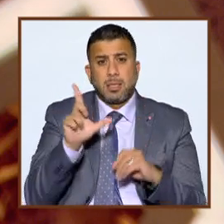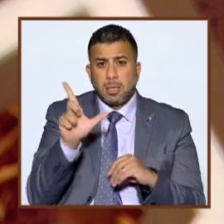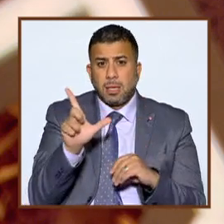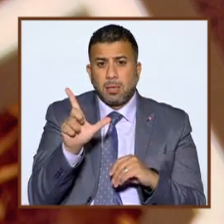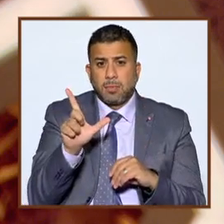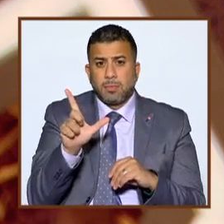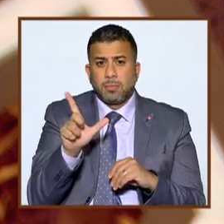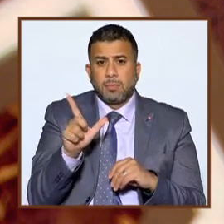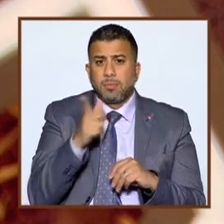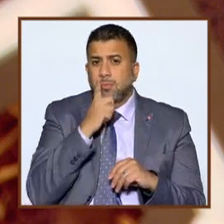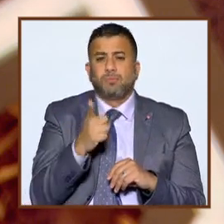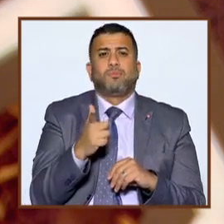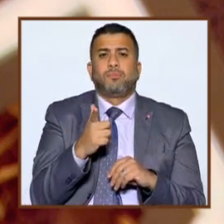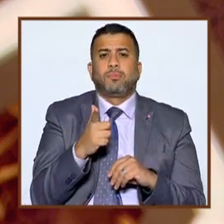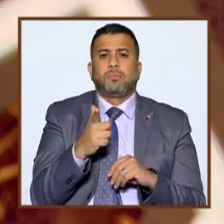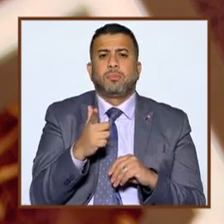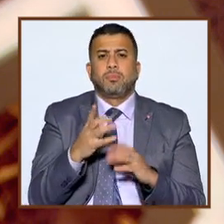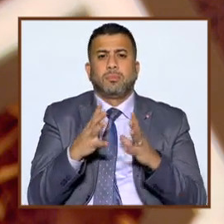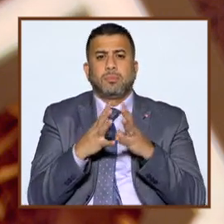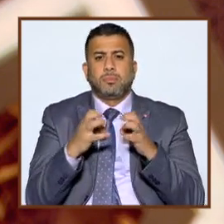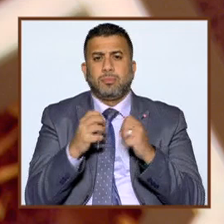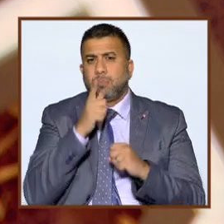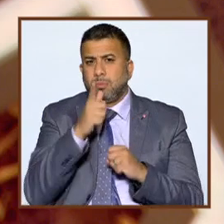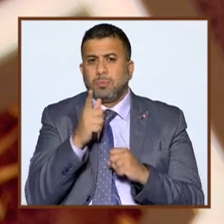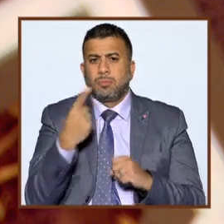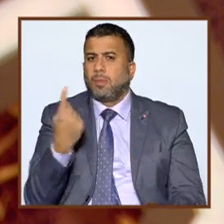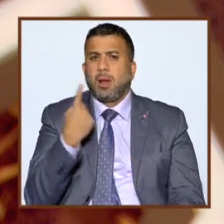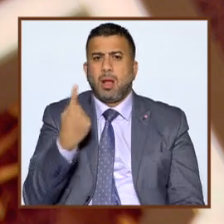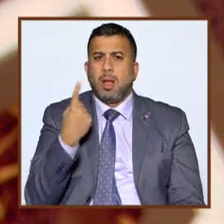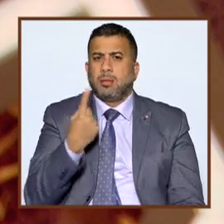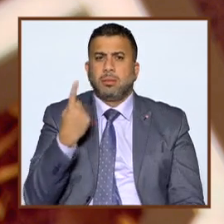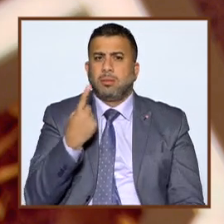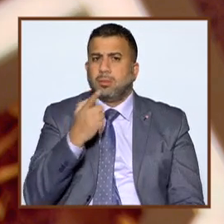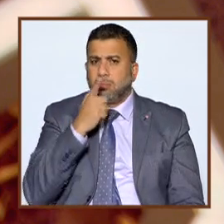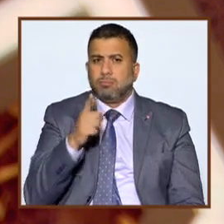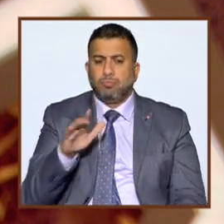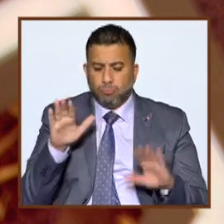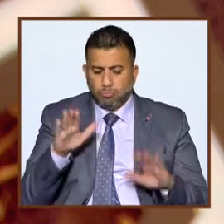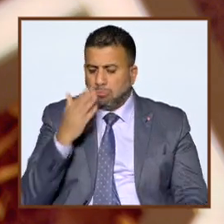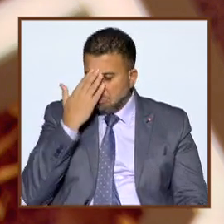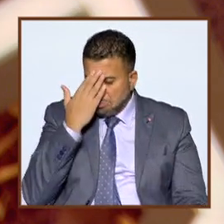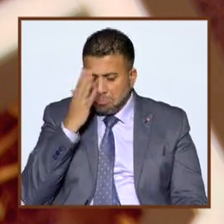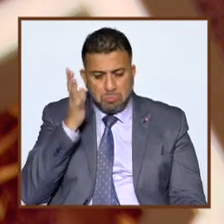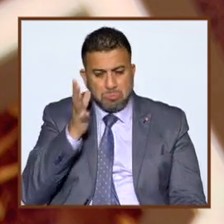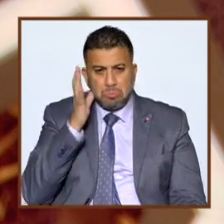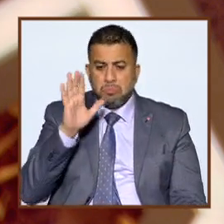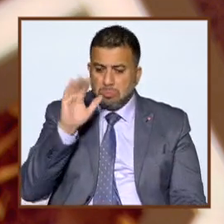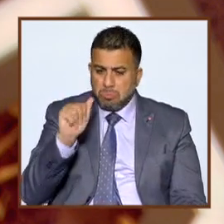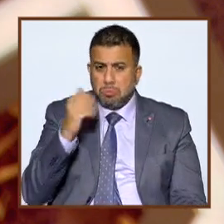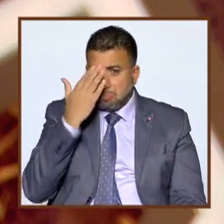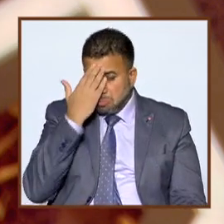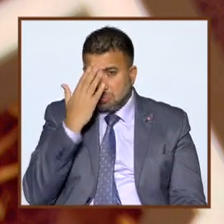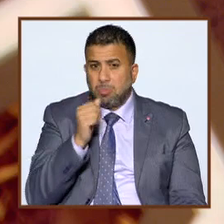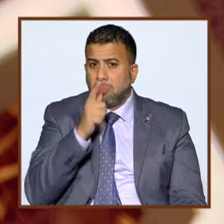هدى بارك الله فيك، بالنسبة لي ما تقومين به لا بأس، يعني حتى لو سجدت عند هذا. والآن يا أم هدى